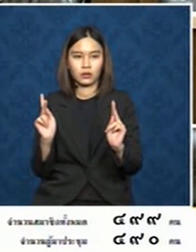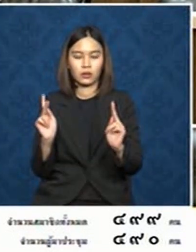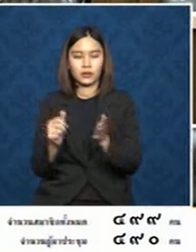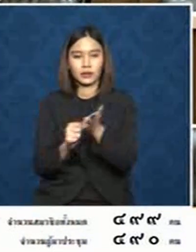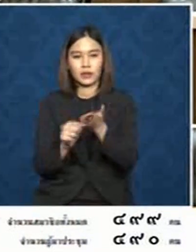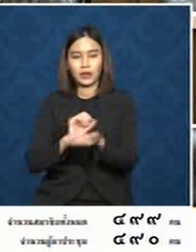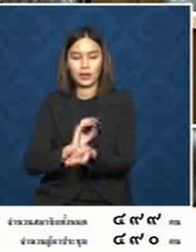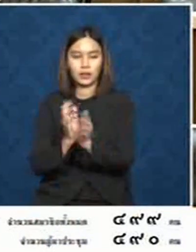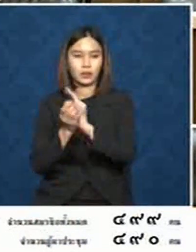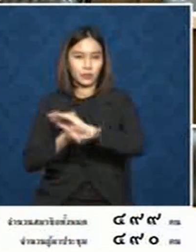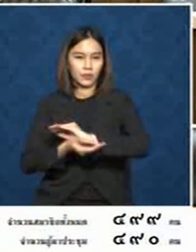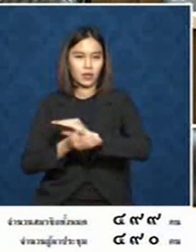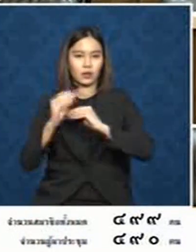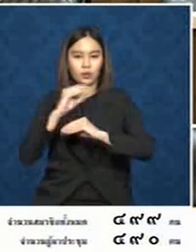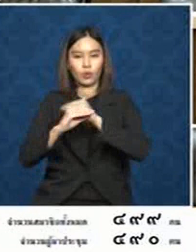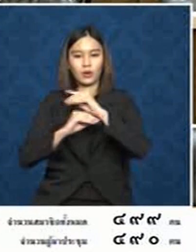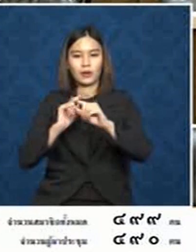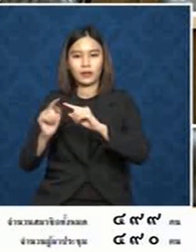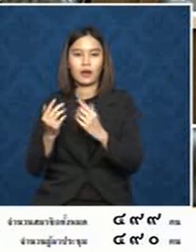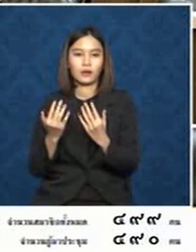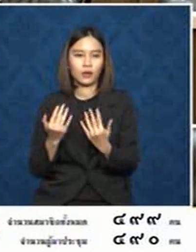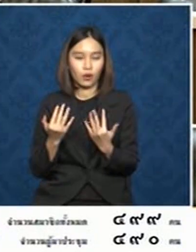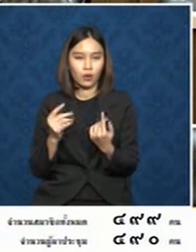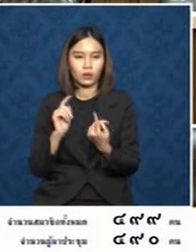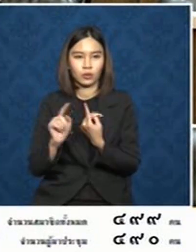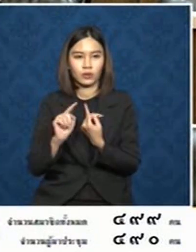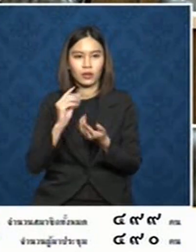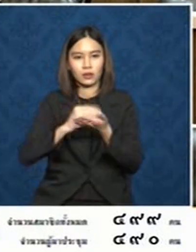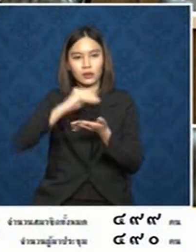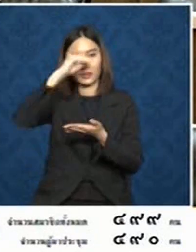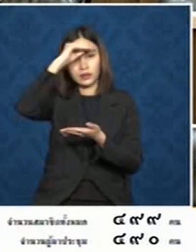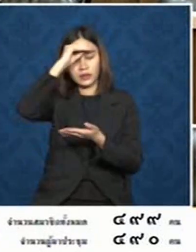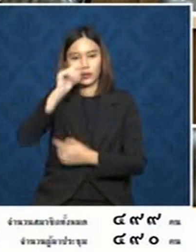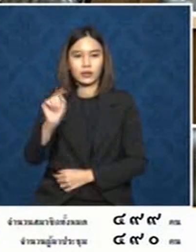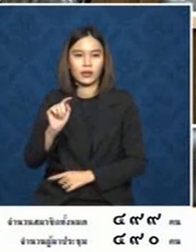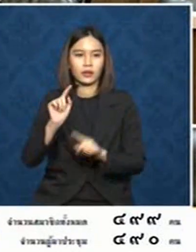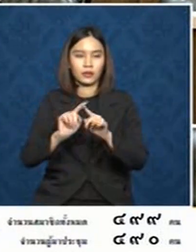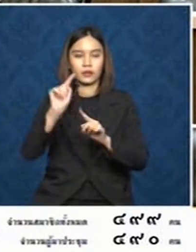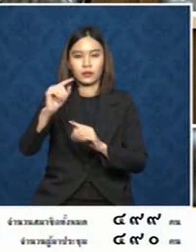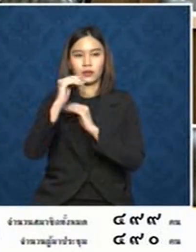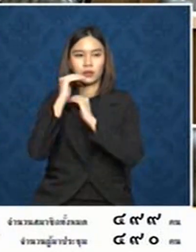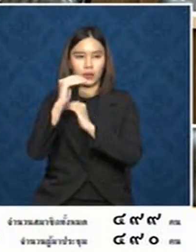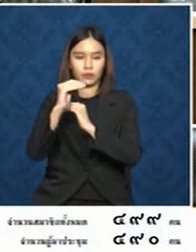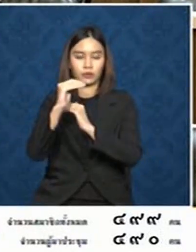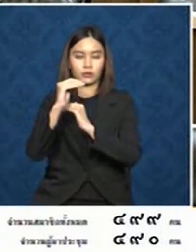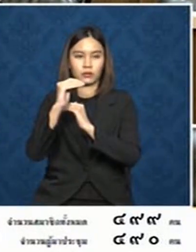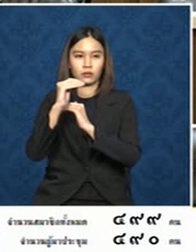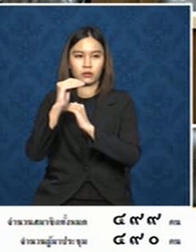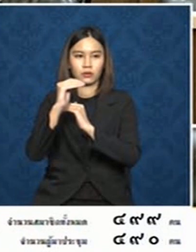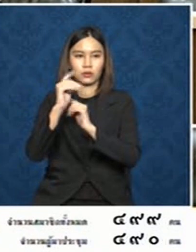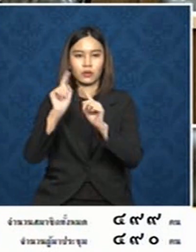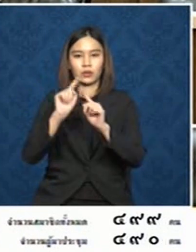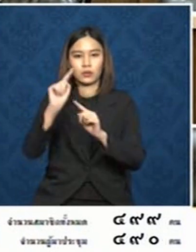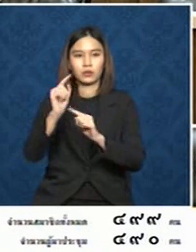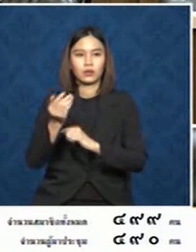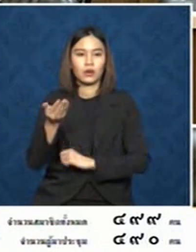ปรับโครงการที่รอได้มาในเรื่องการศึกษาก็คือ 1กำหนด1ก็คือขอ